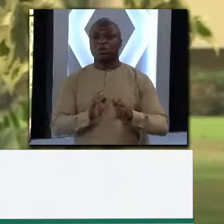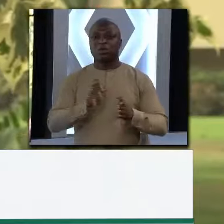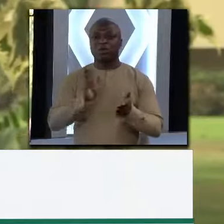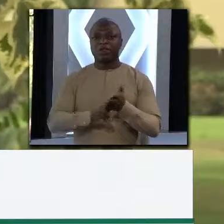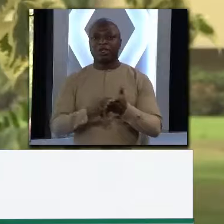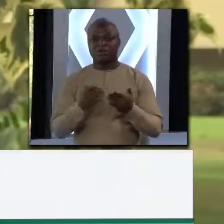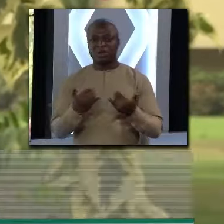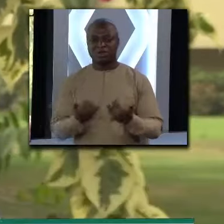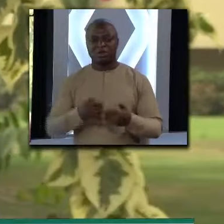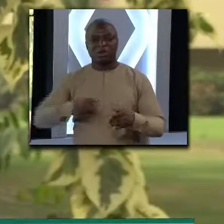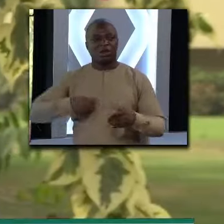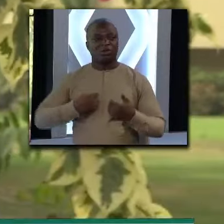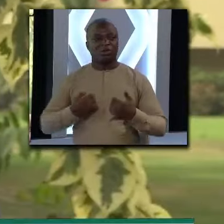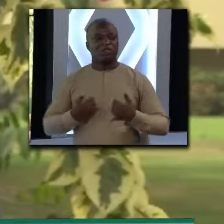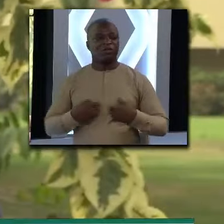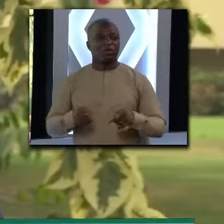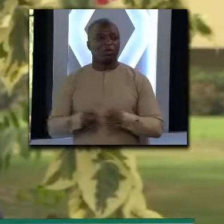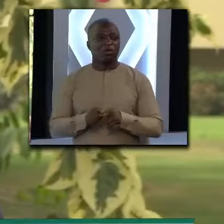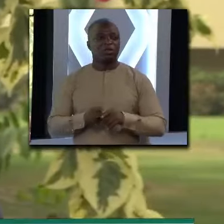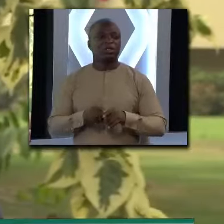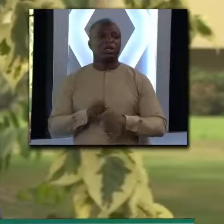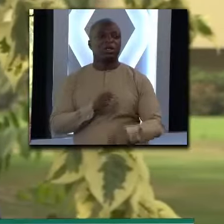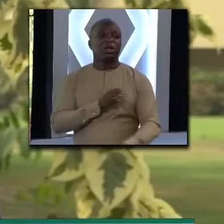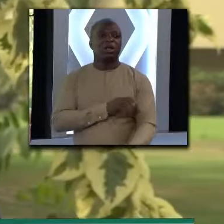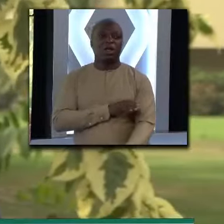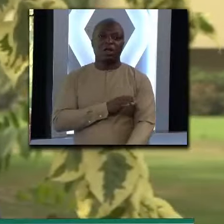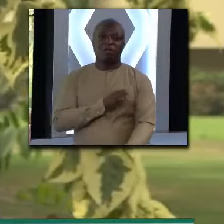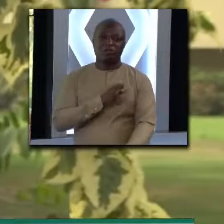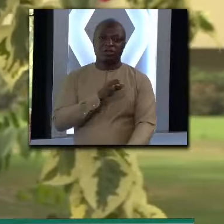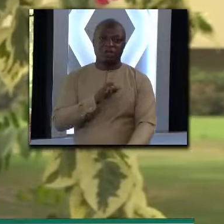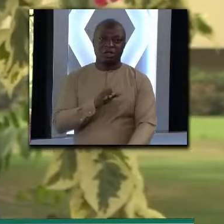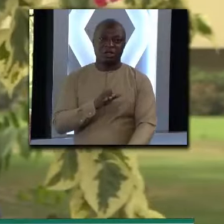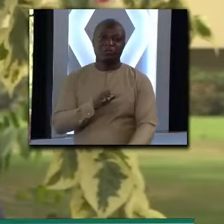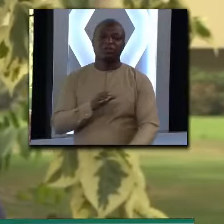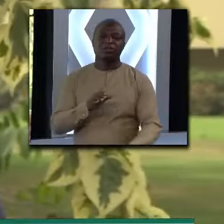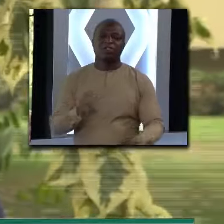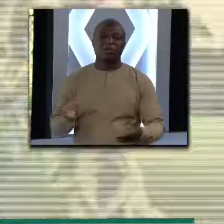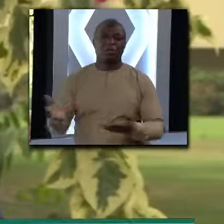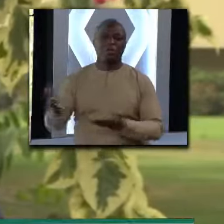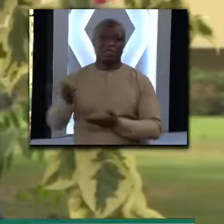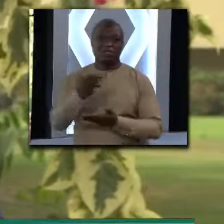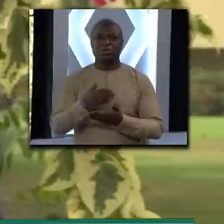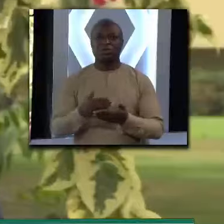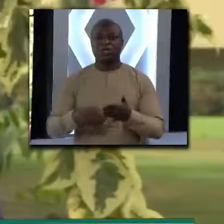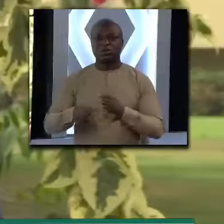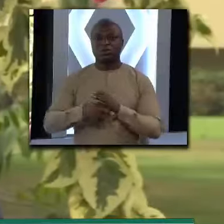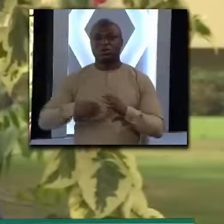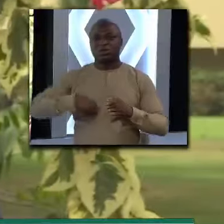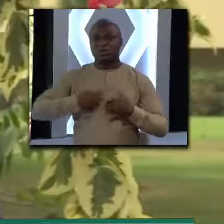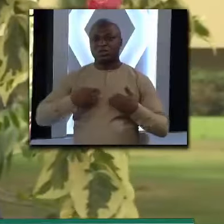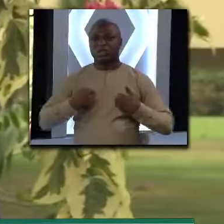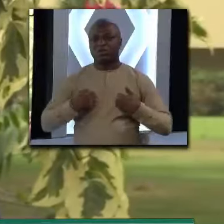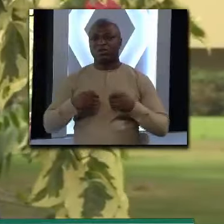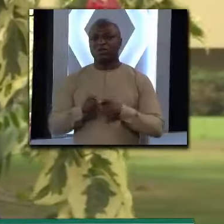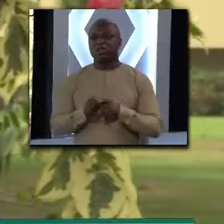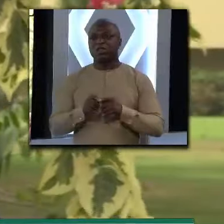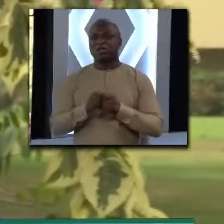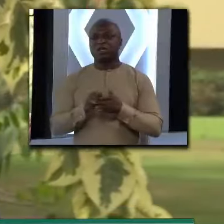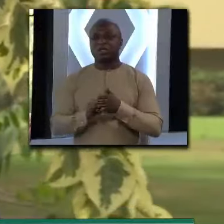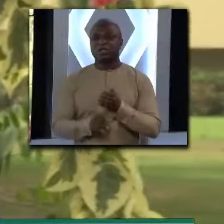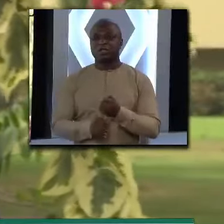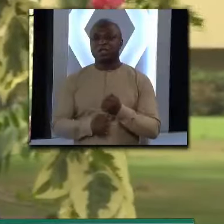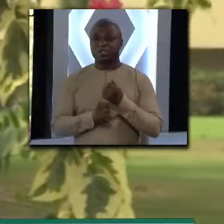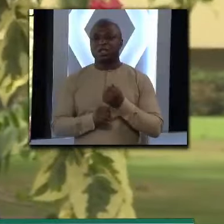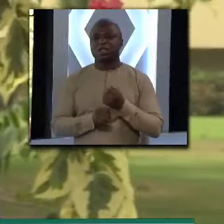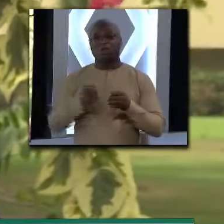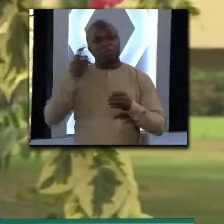actuellement. Nous avons également renforcé la mobilisation des ressources. Nous avons assisté à des améliorations substantielles. Il y